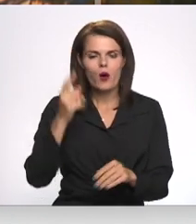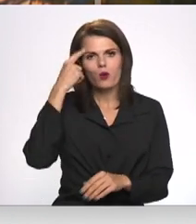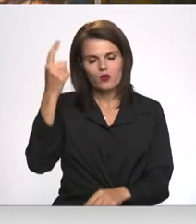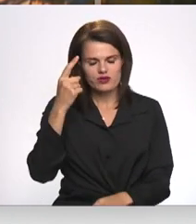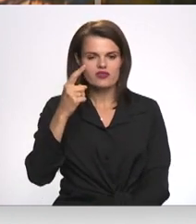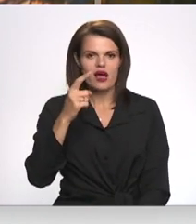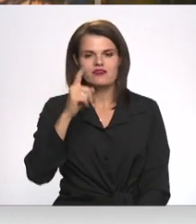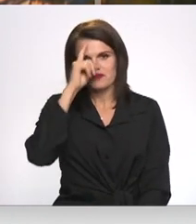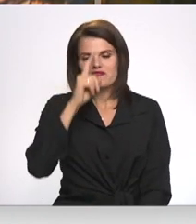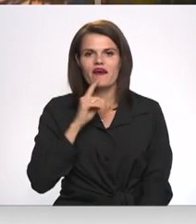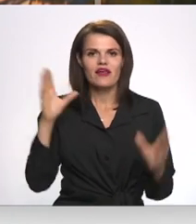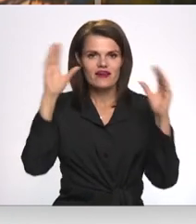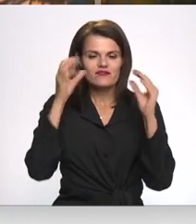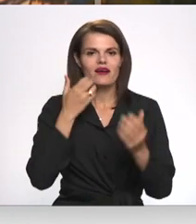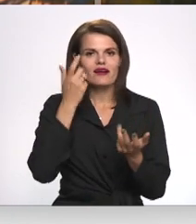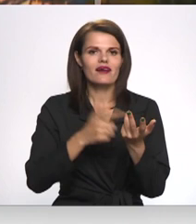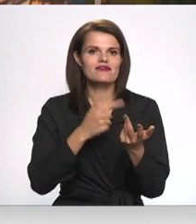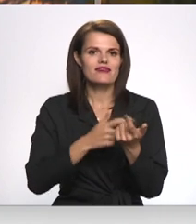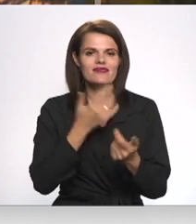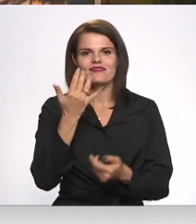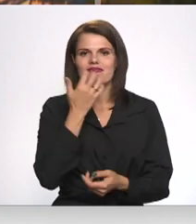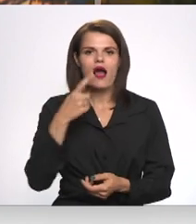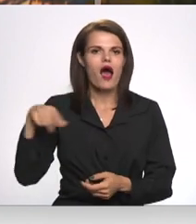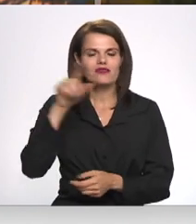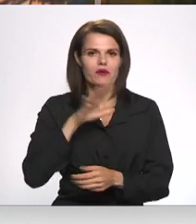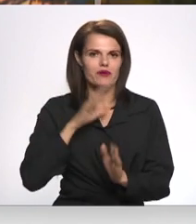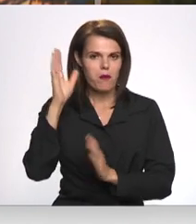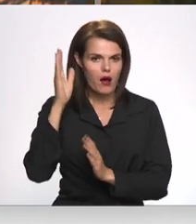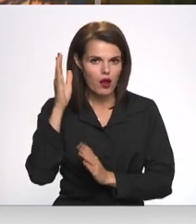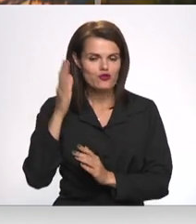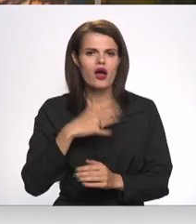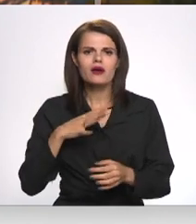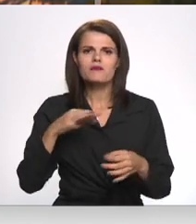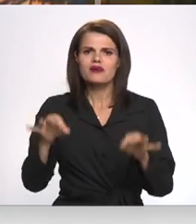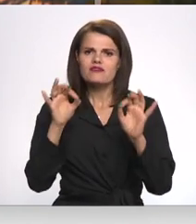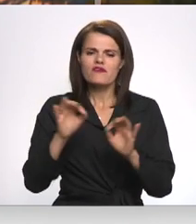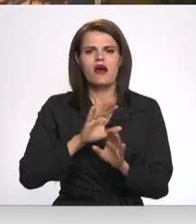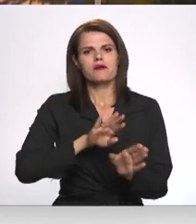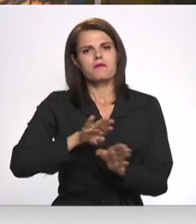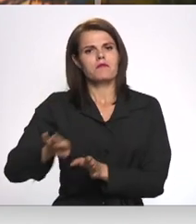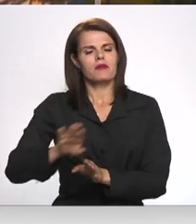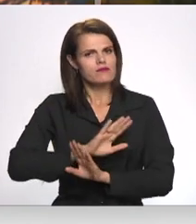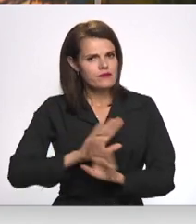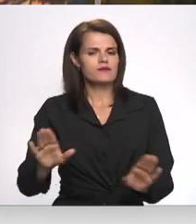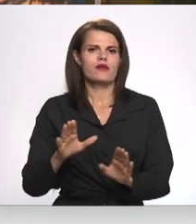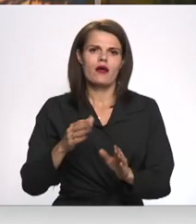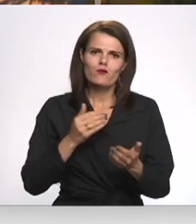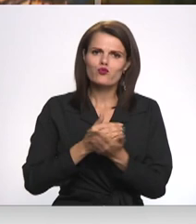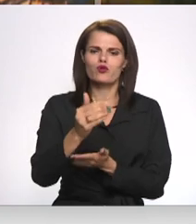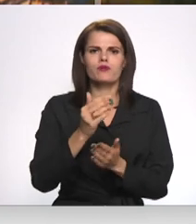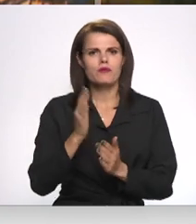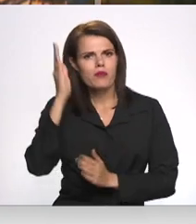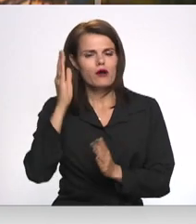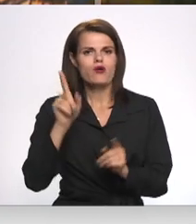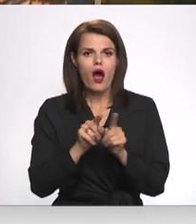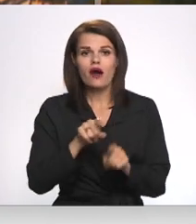Latvijas nodotās balsis un arī tās, kas atsūtītas pa pastu. Kāpēc ir svarīgi nepalikt malā un kā saglabāt motivāciju balsot tiem,